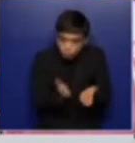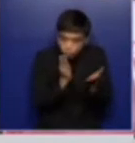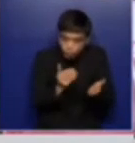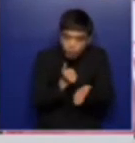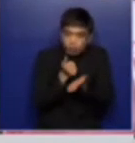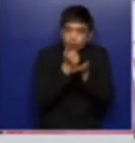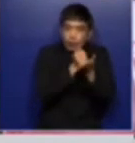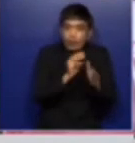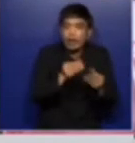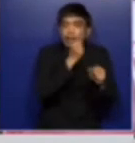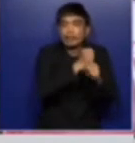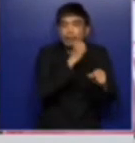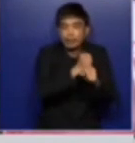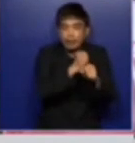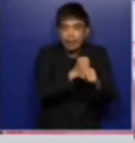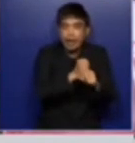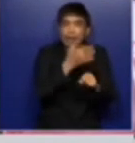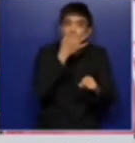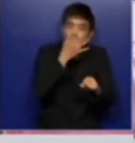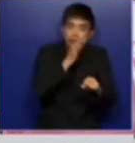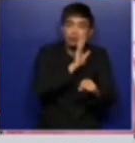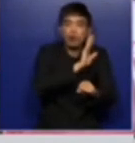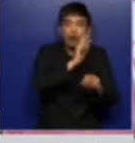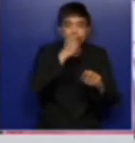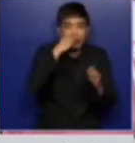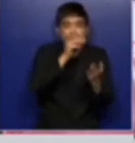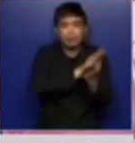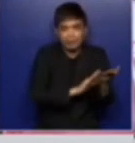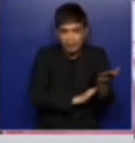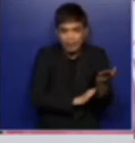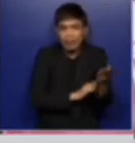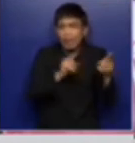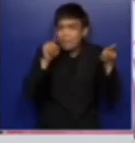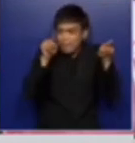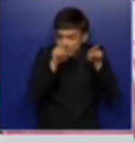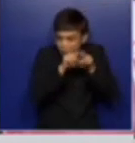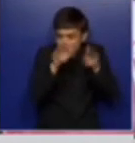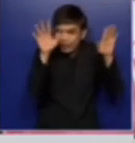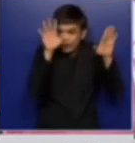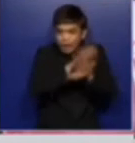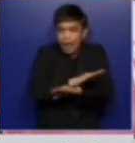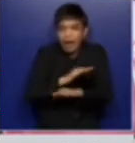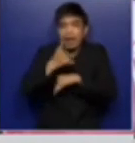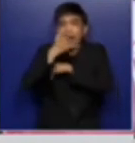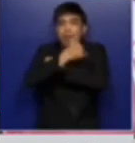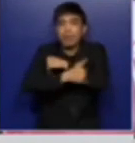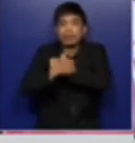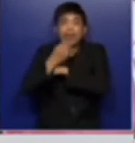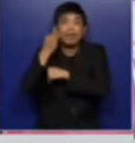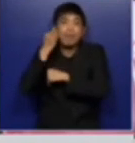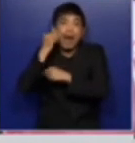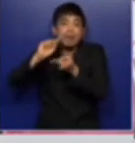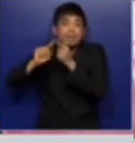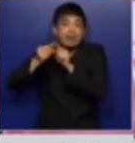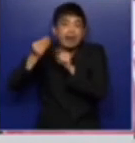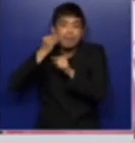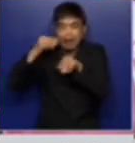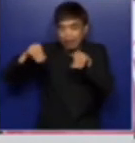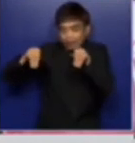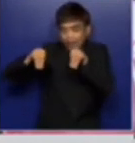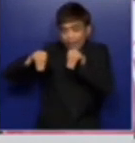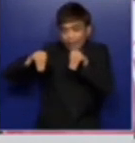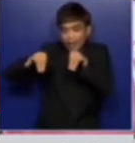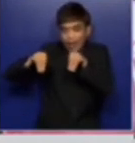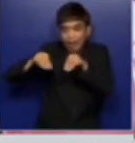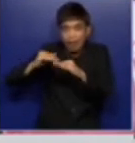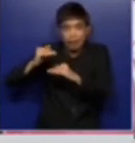านเมืองก็จะเป็นเหมือนที่ประเทศเพื่อนบ้านของเราเนี่ยได้พัฒนาก้าวไกลไปกว่าเ